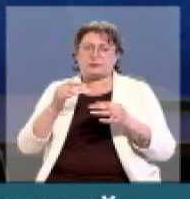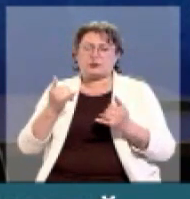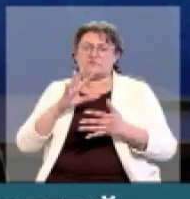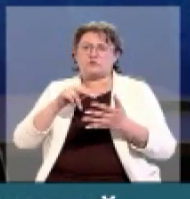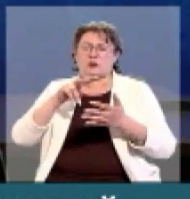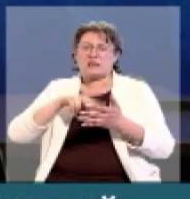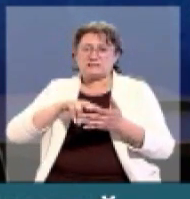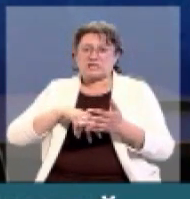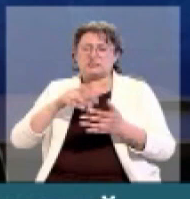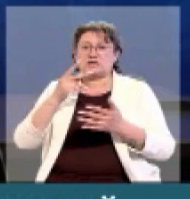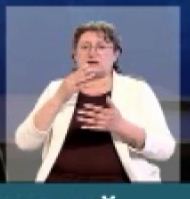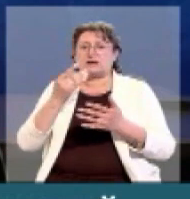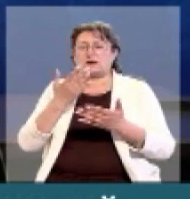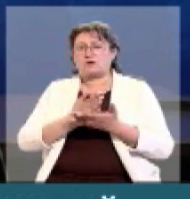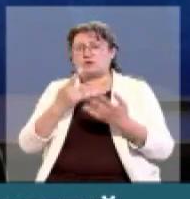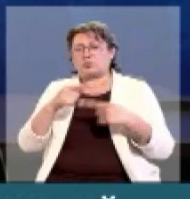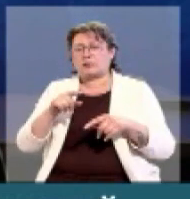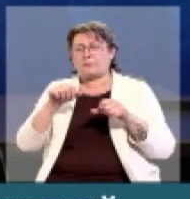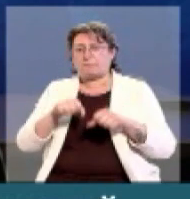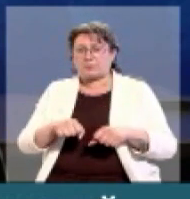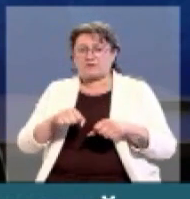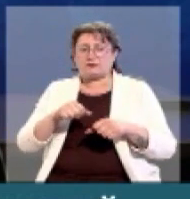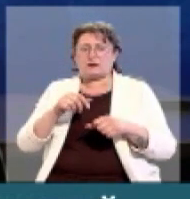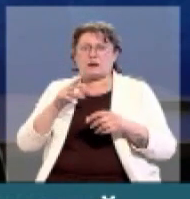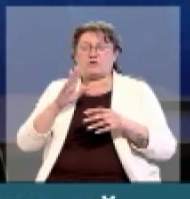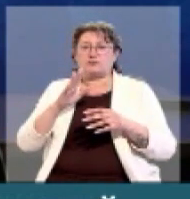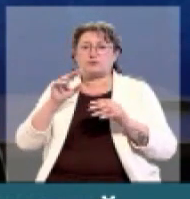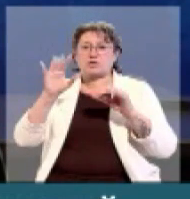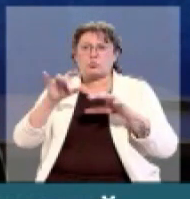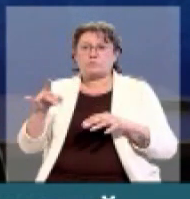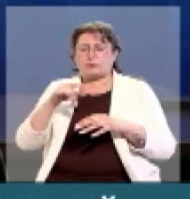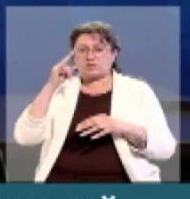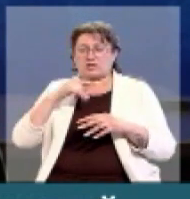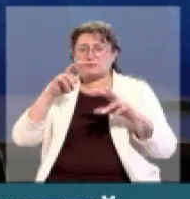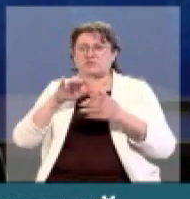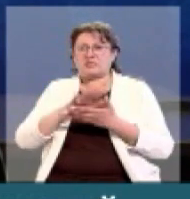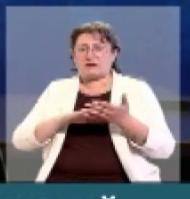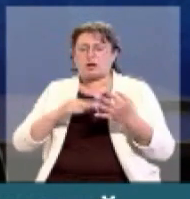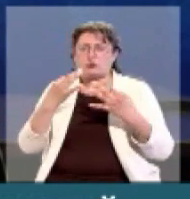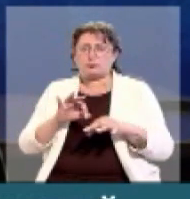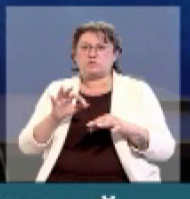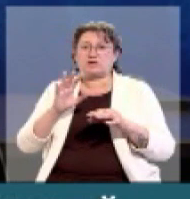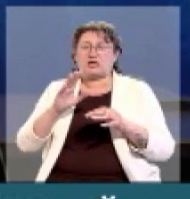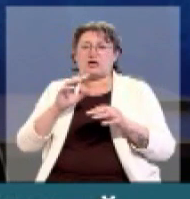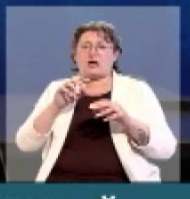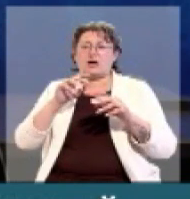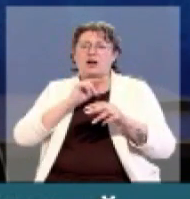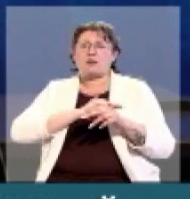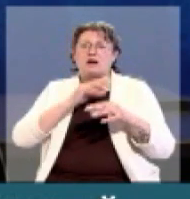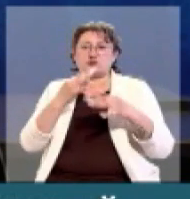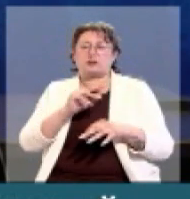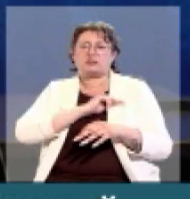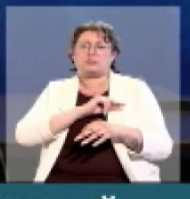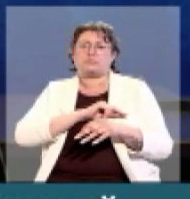судебных исполнителей, осуществляет иные полномочия, предусмотренные законодательством Республики Казахстан, рассматривает заявление о допуске к аттестации на право занятия деятельности частного